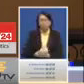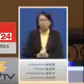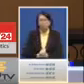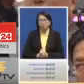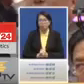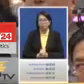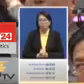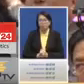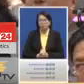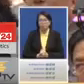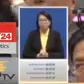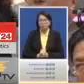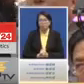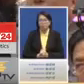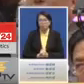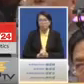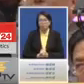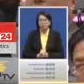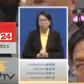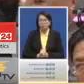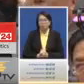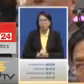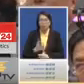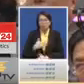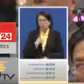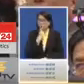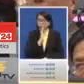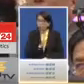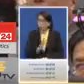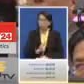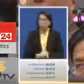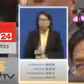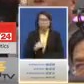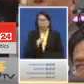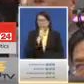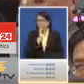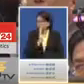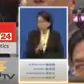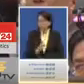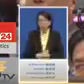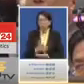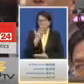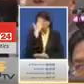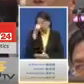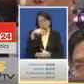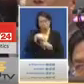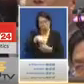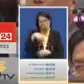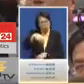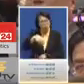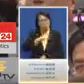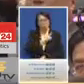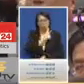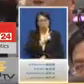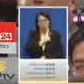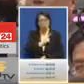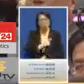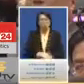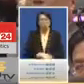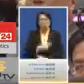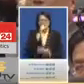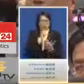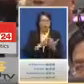ไม่ได้พาดพิงท่านนะ ไม่ได้พาดพิงผม ผมพูดตรงๆเลยฮะ ครับ เพราะท่านอยู่ที่นี่แล้วท่านก็จะเป็นคนรับผิดชอบบ้านเมือง